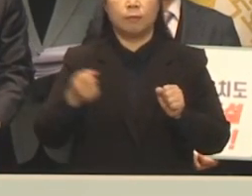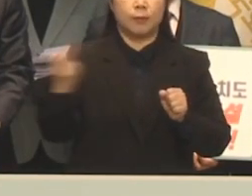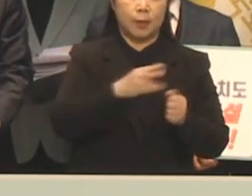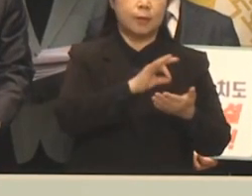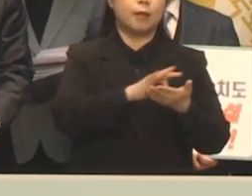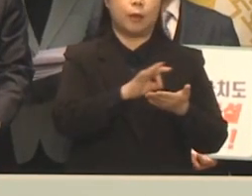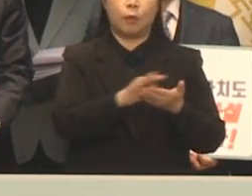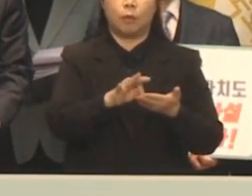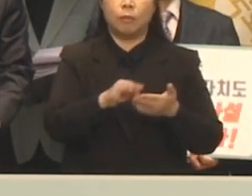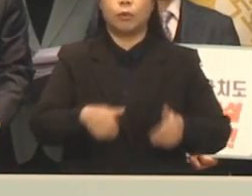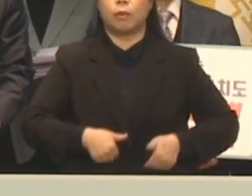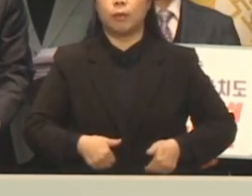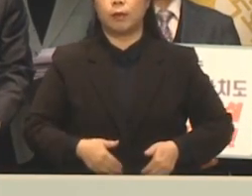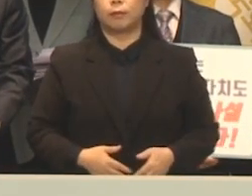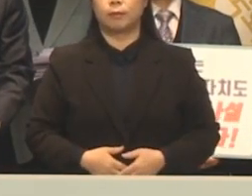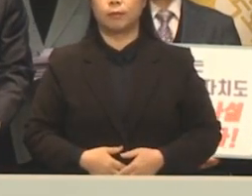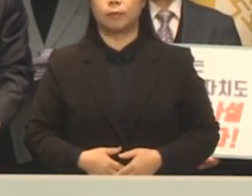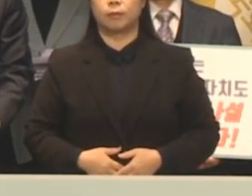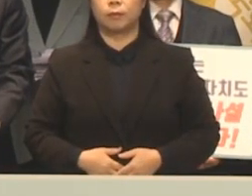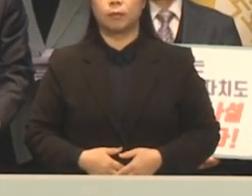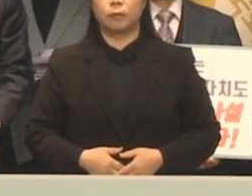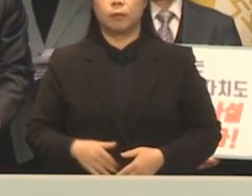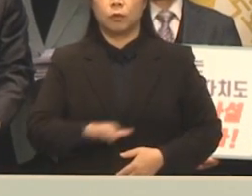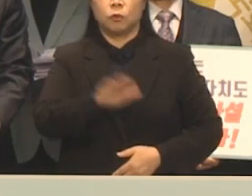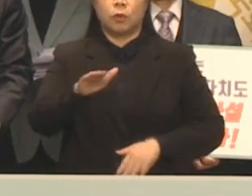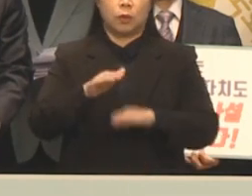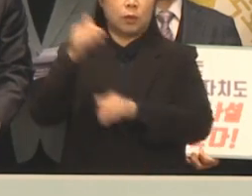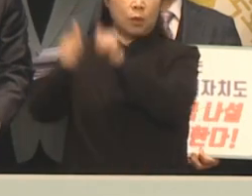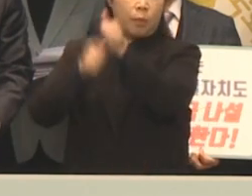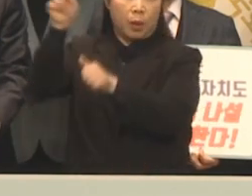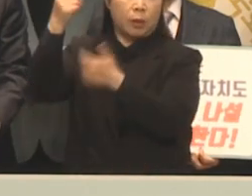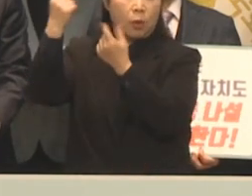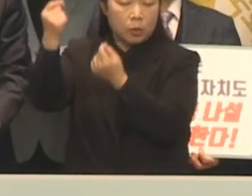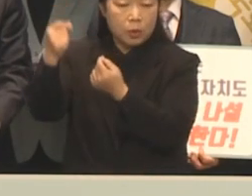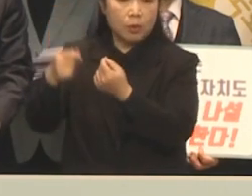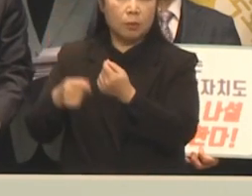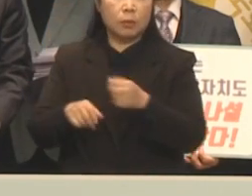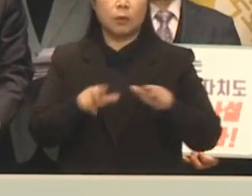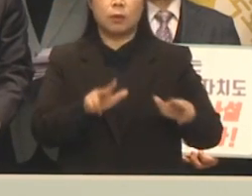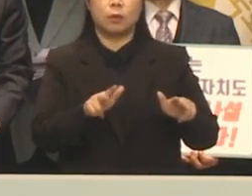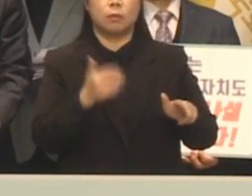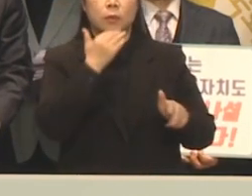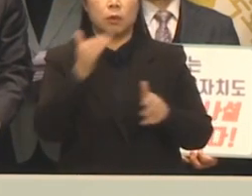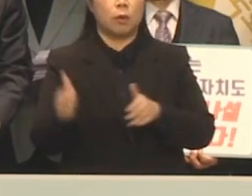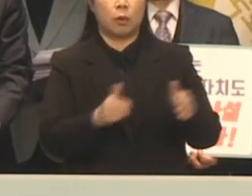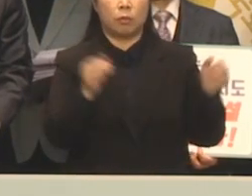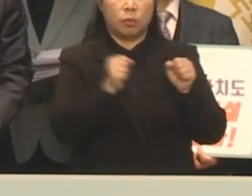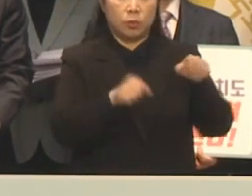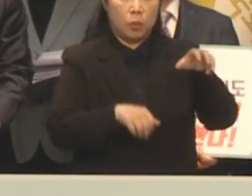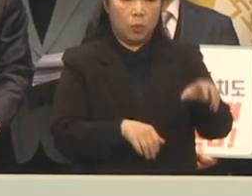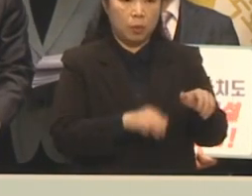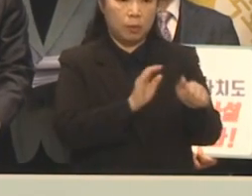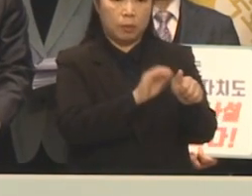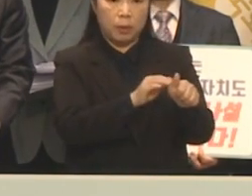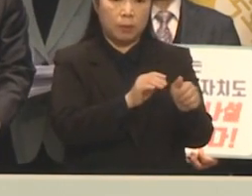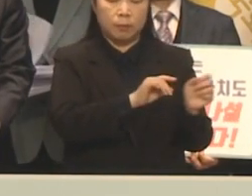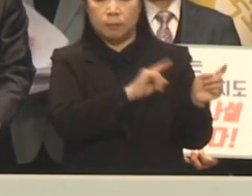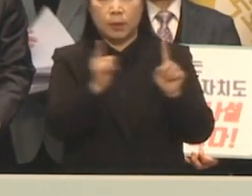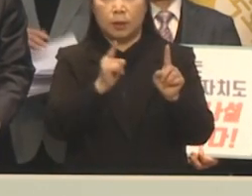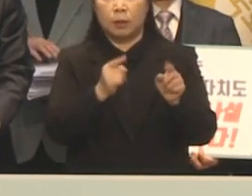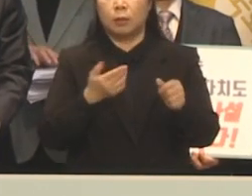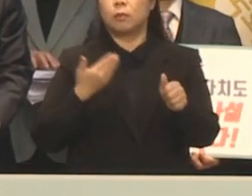합니다. 자랑스러운 선조들이 그랬듯이 잠자고 있는 경기 북부를 깨워